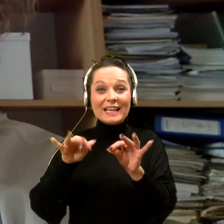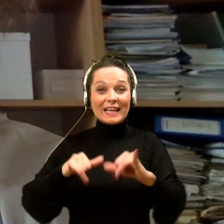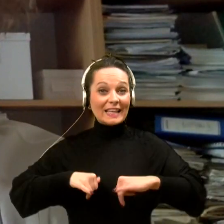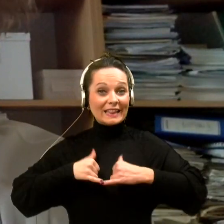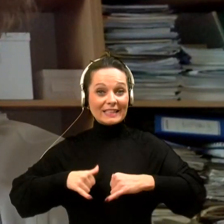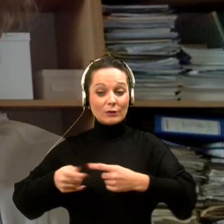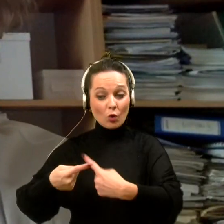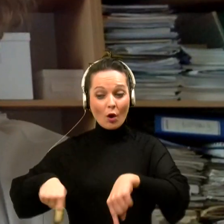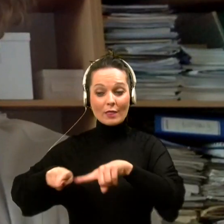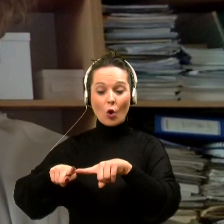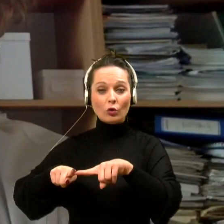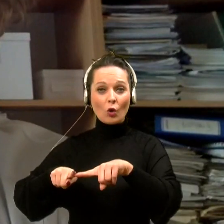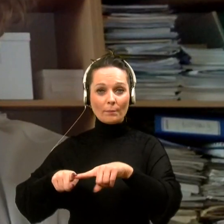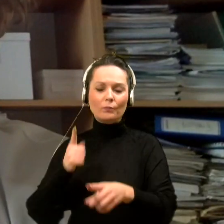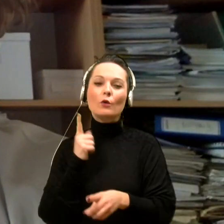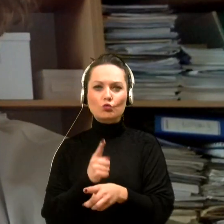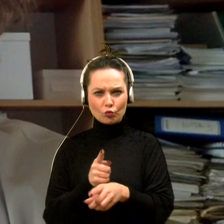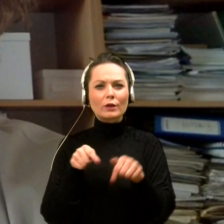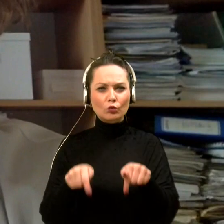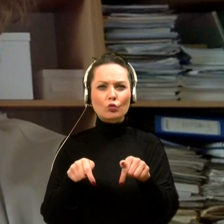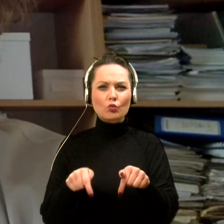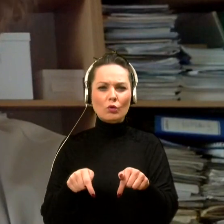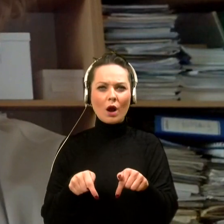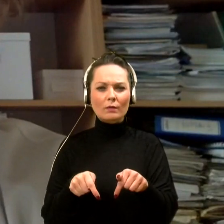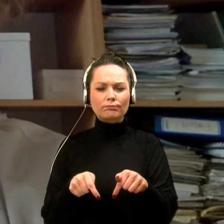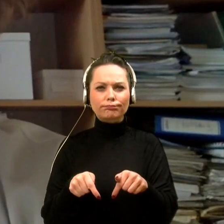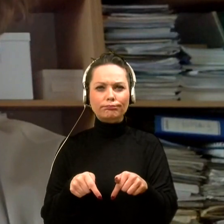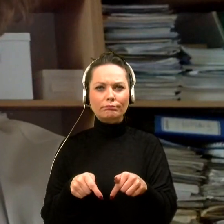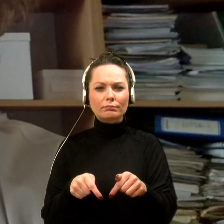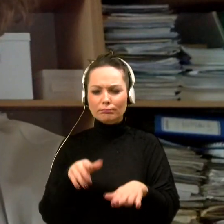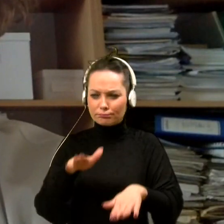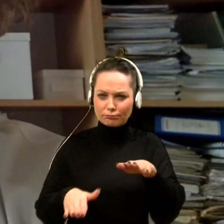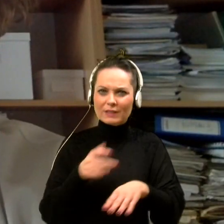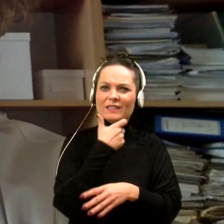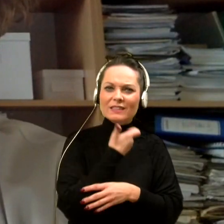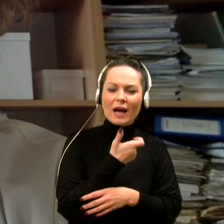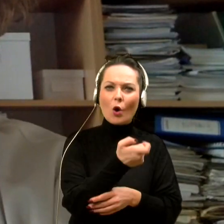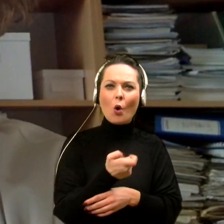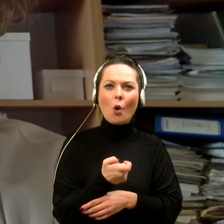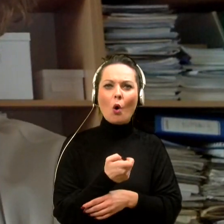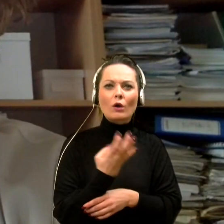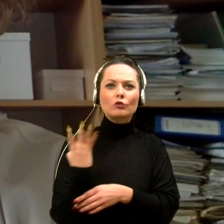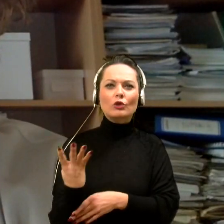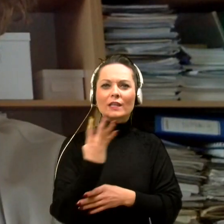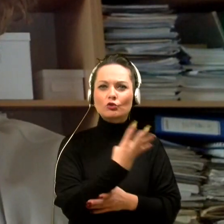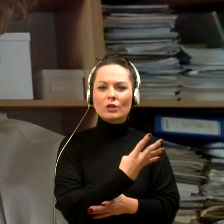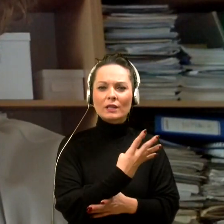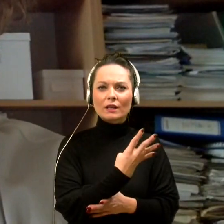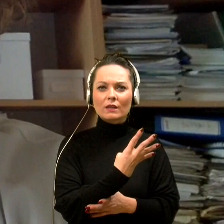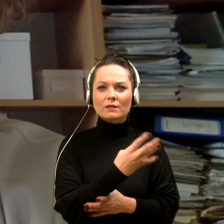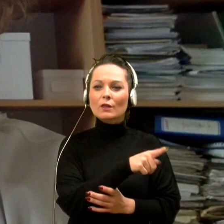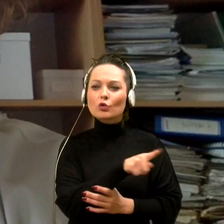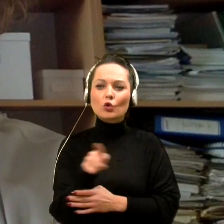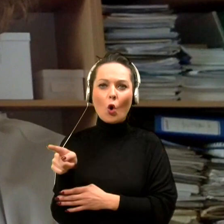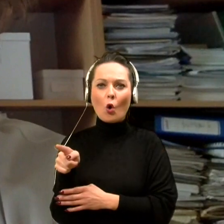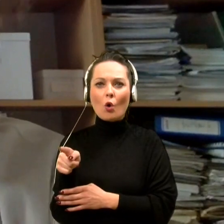intenzivno enoto. In tudi tukaj razpon v bistvu starosti je od 44 pa